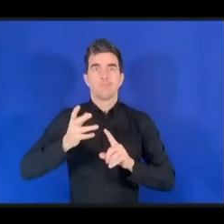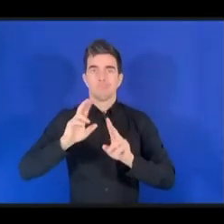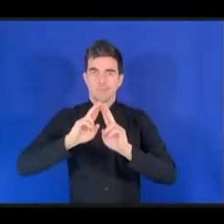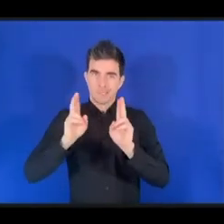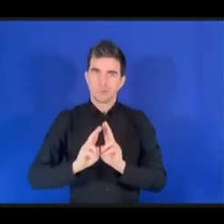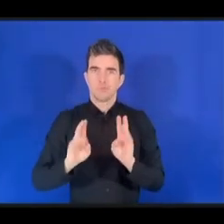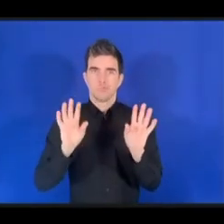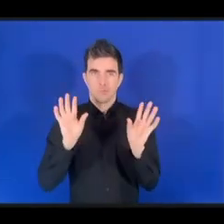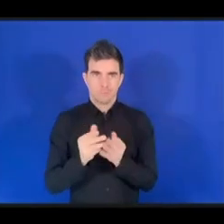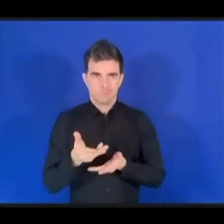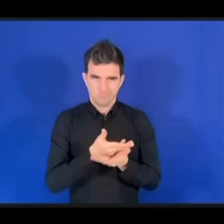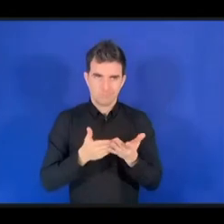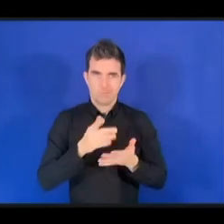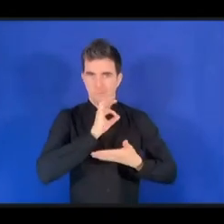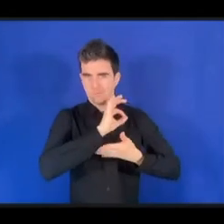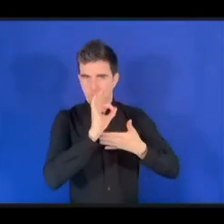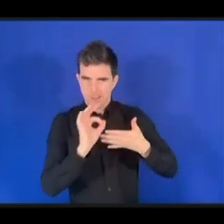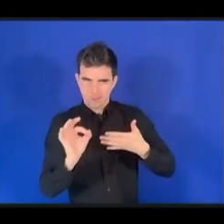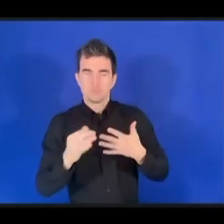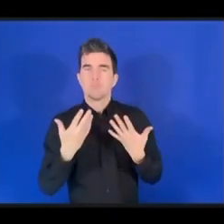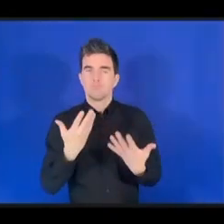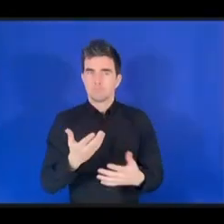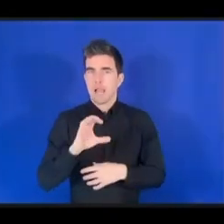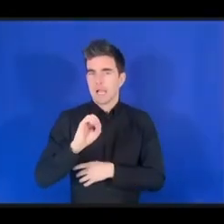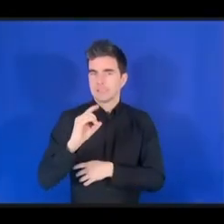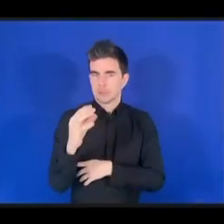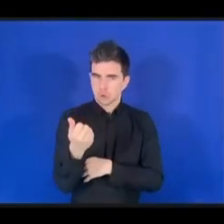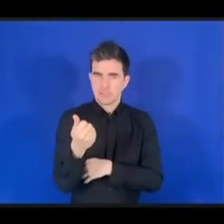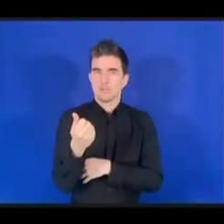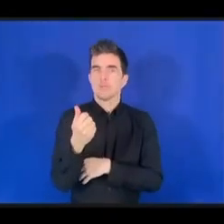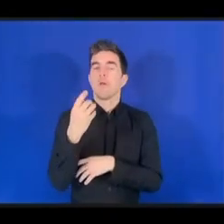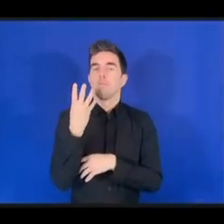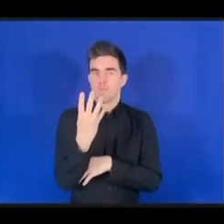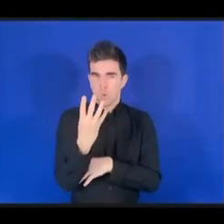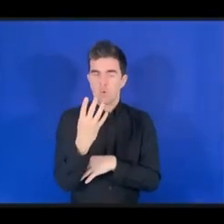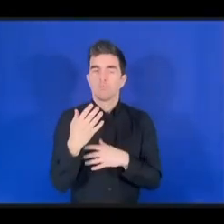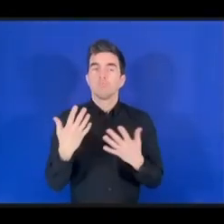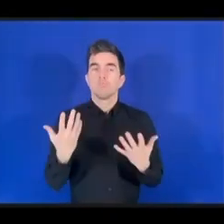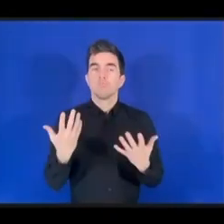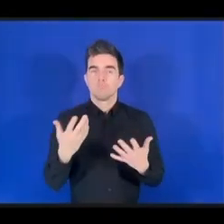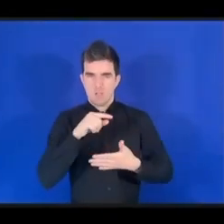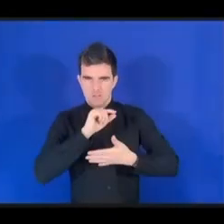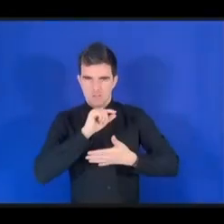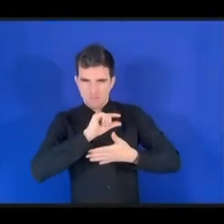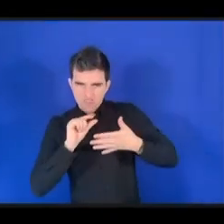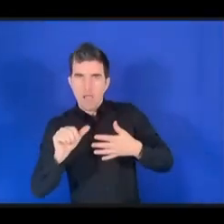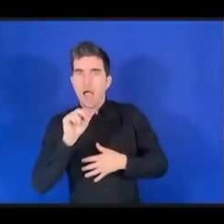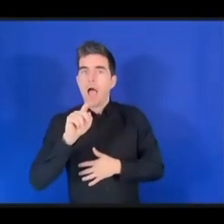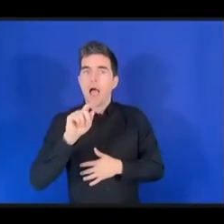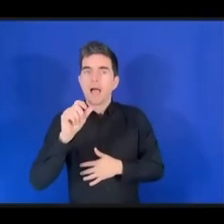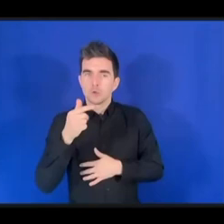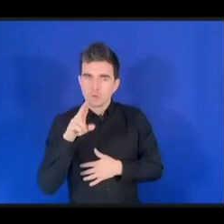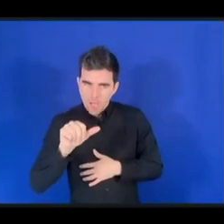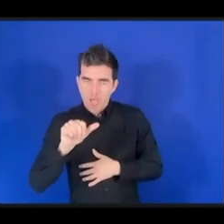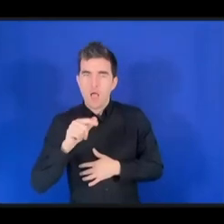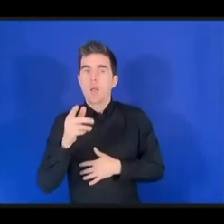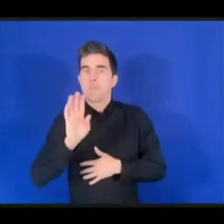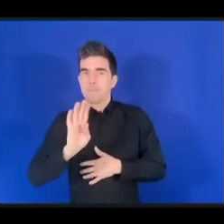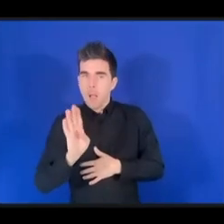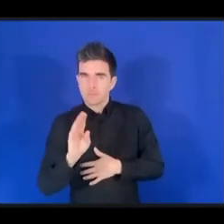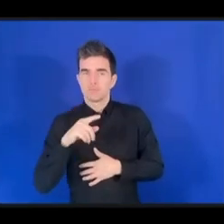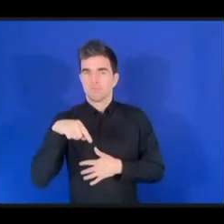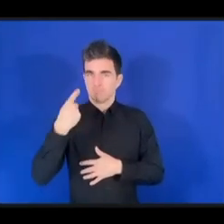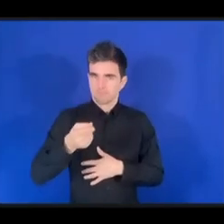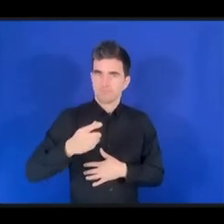2024年5月アンティがで行いますで本日もigfでオープンフォーラムを行いましたgdc